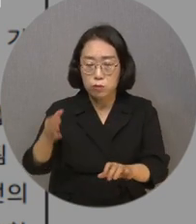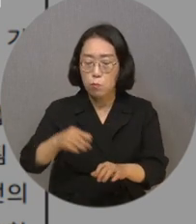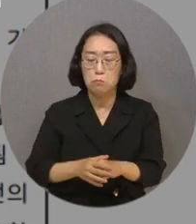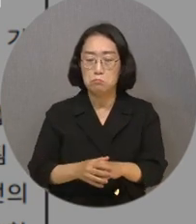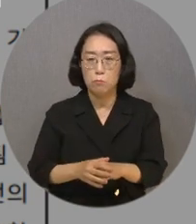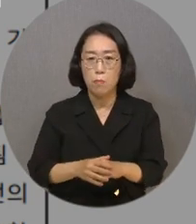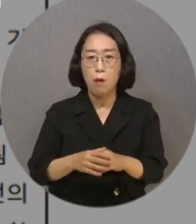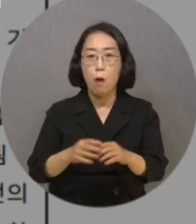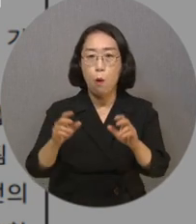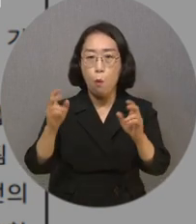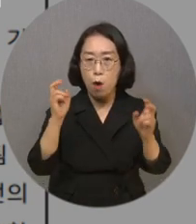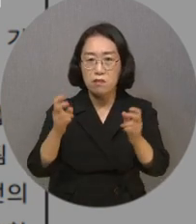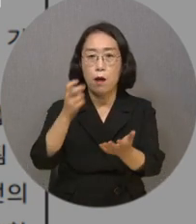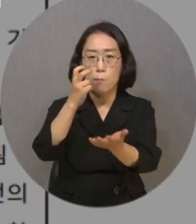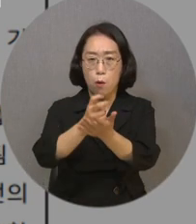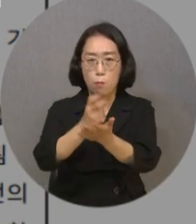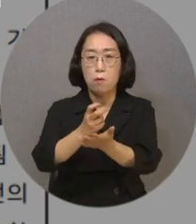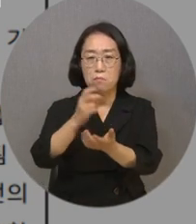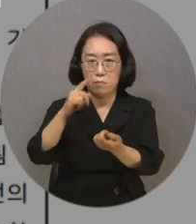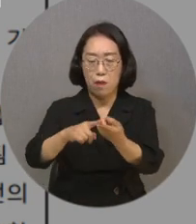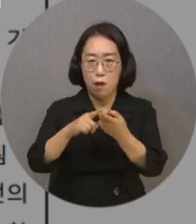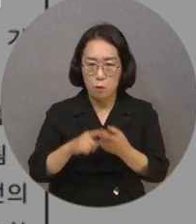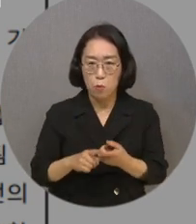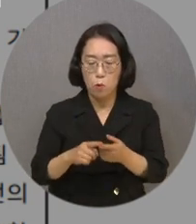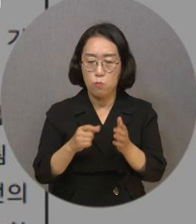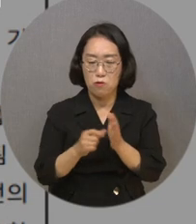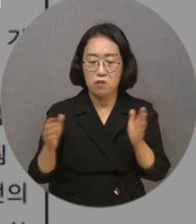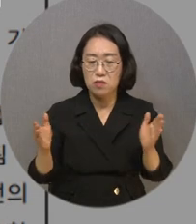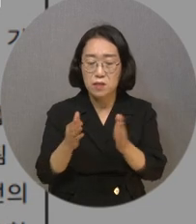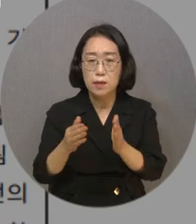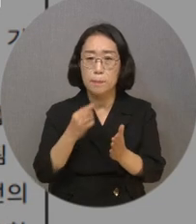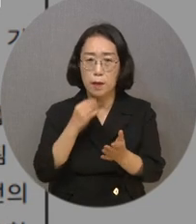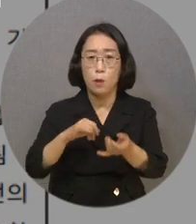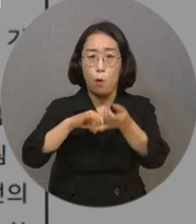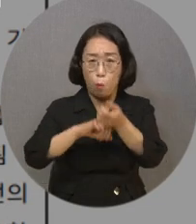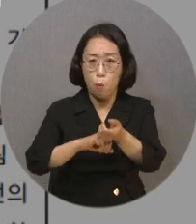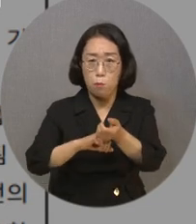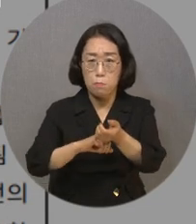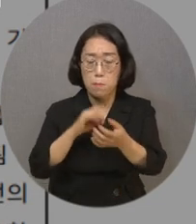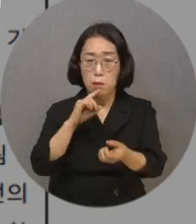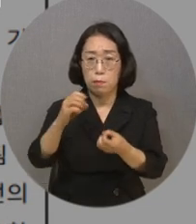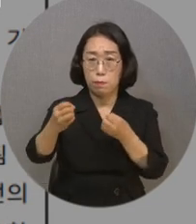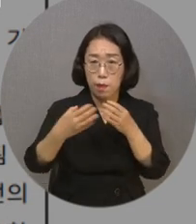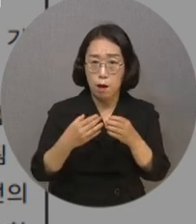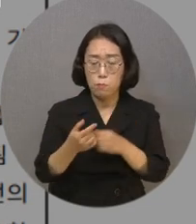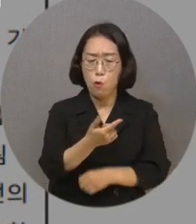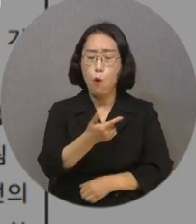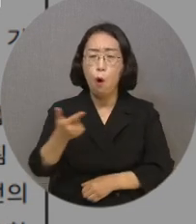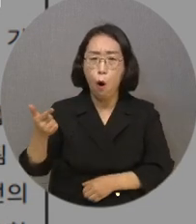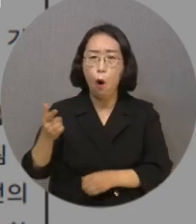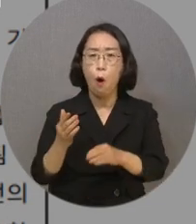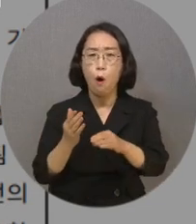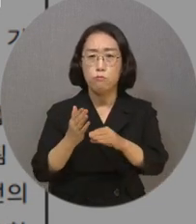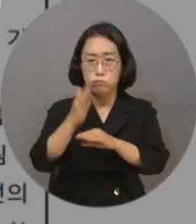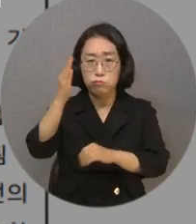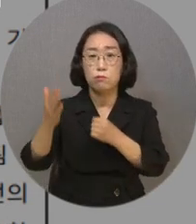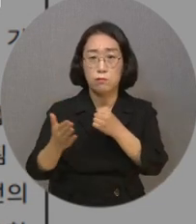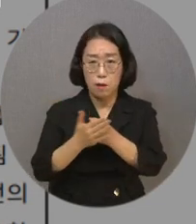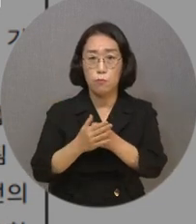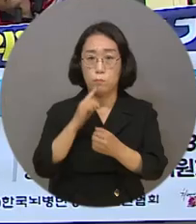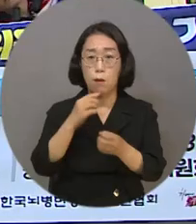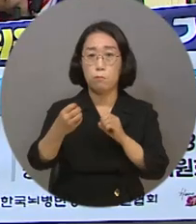규정에 따라 정해진 규격에 맞는 사이즈만 기내 반입이 허용된다며 보조기구가 규격 사회질을 초과했다는 답변을